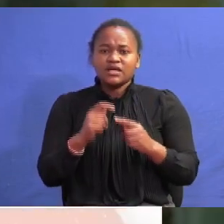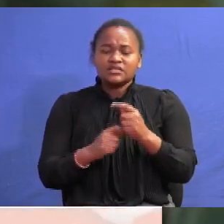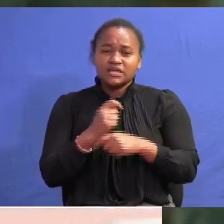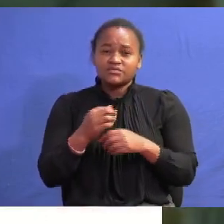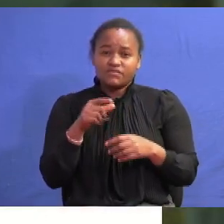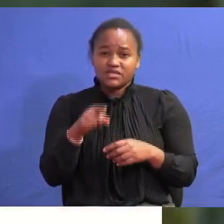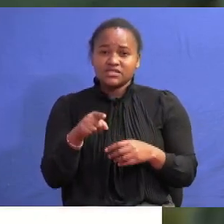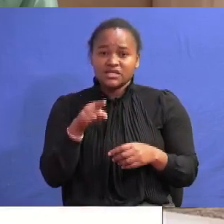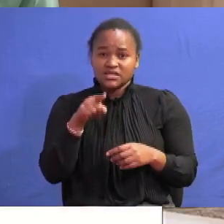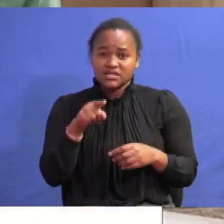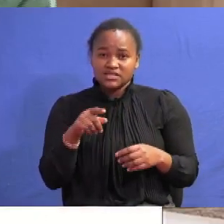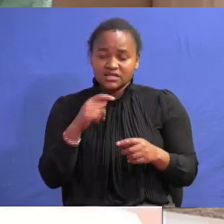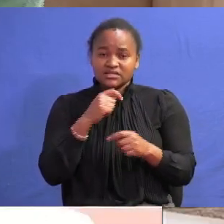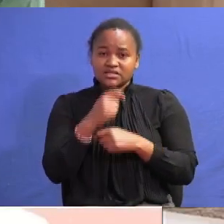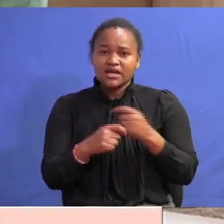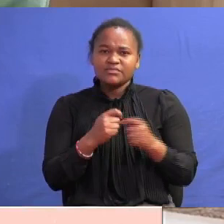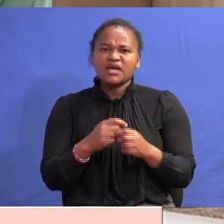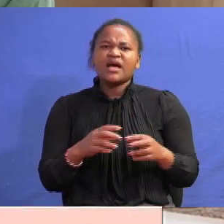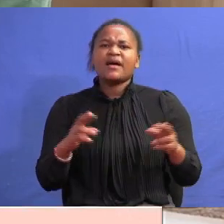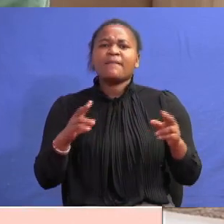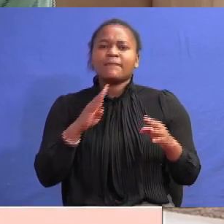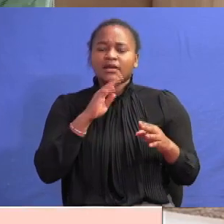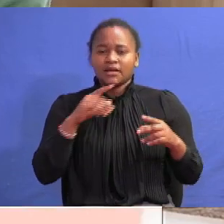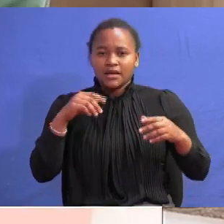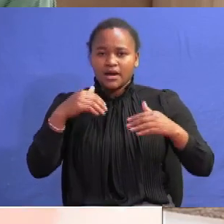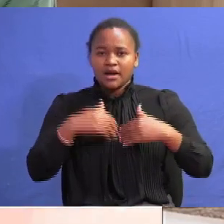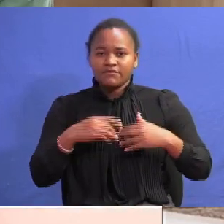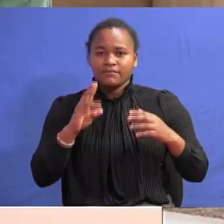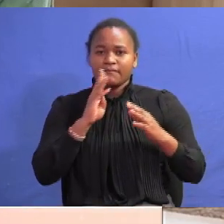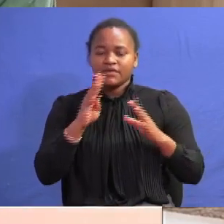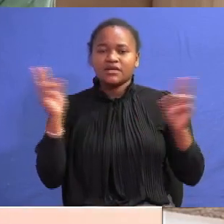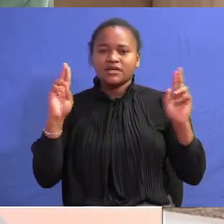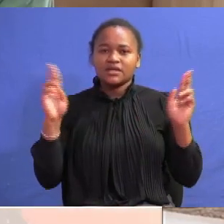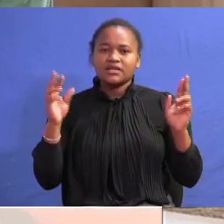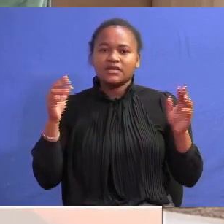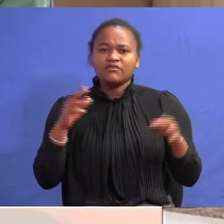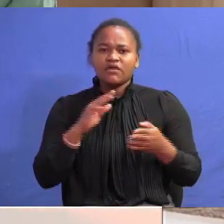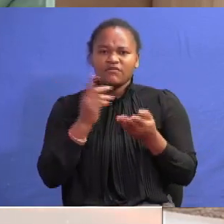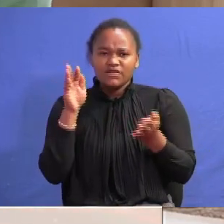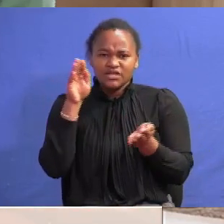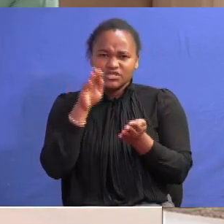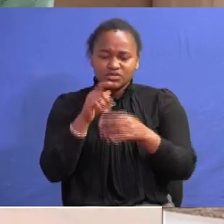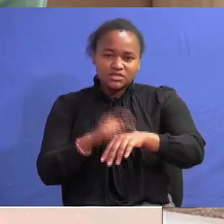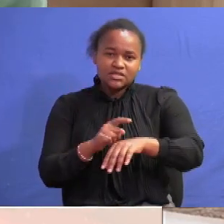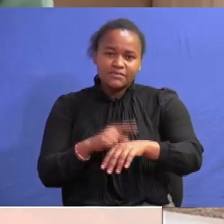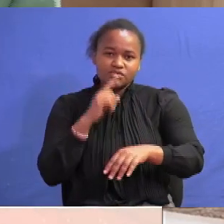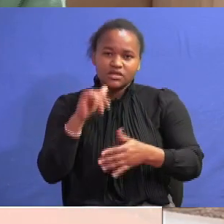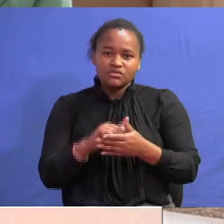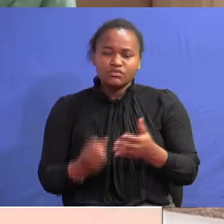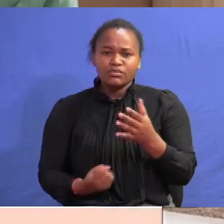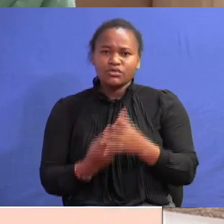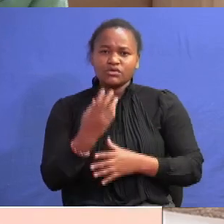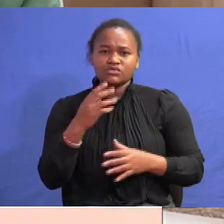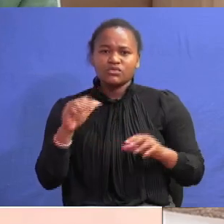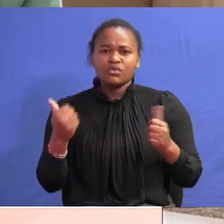Aina hizi zimetajwa kukomaa kwa kasi zaidi ikilinganishwa na aina nyingine za parachichi. Ili kupata mazao bora ya